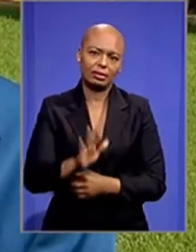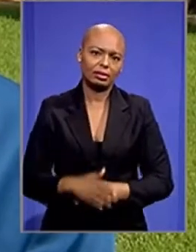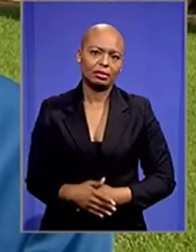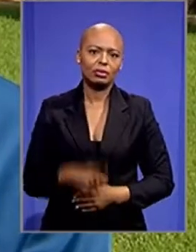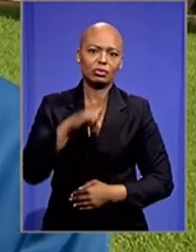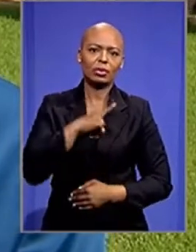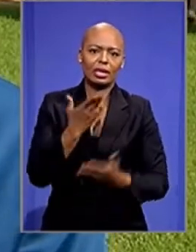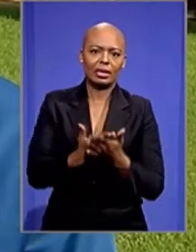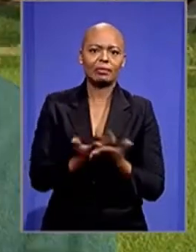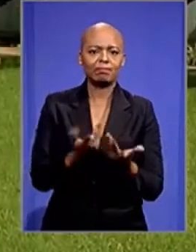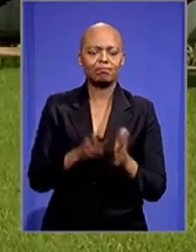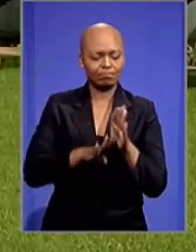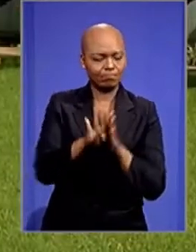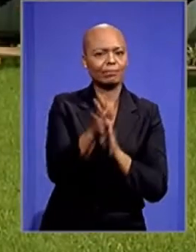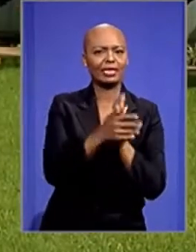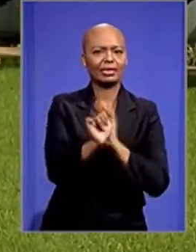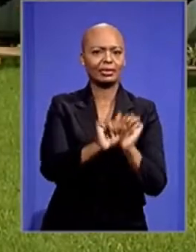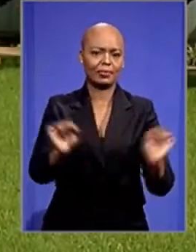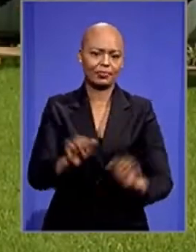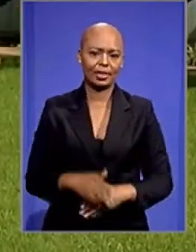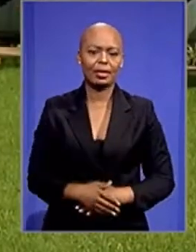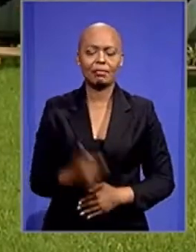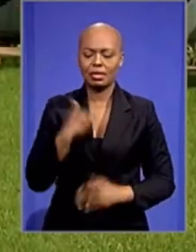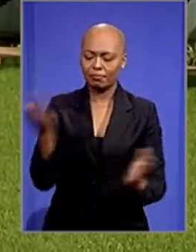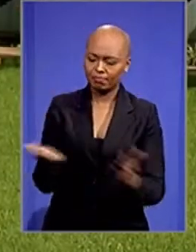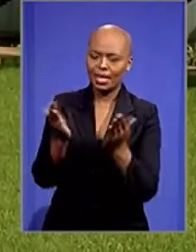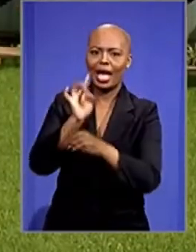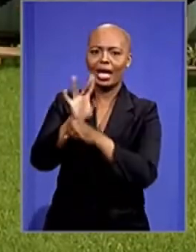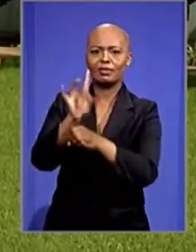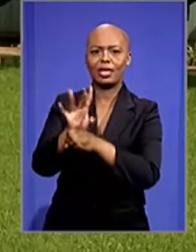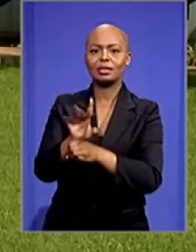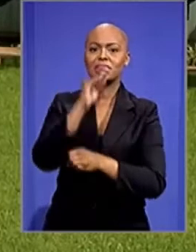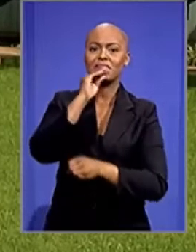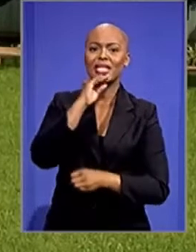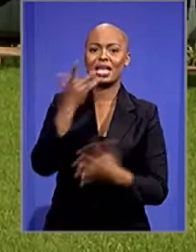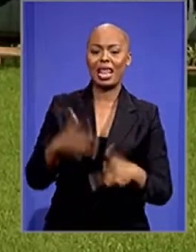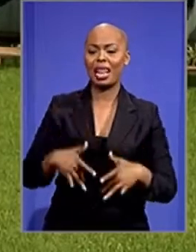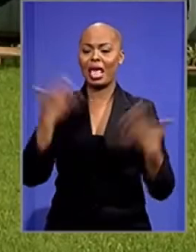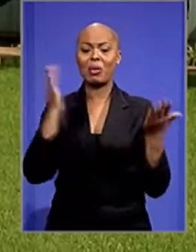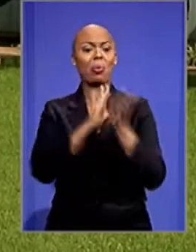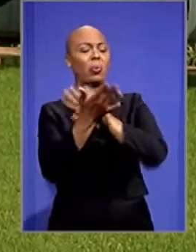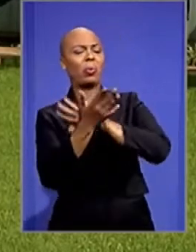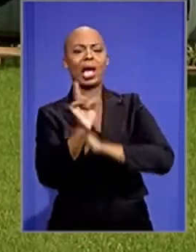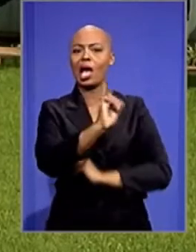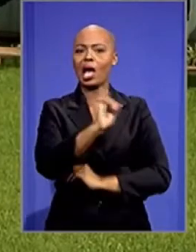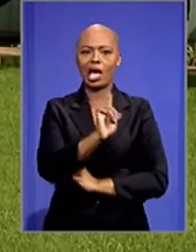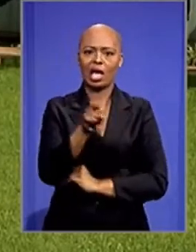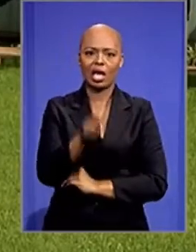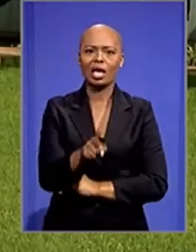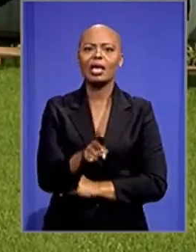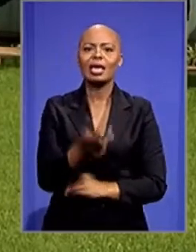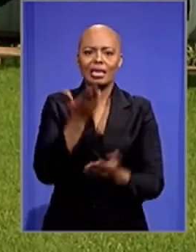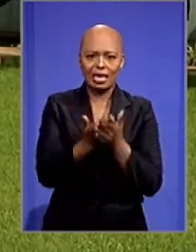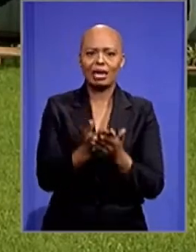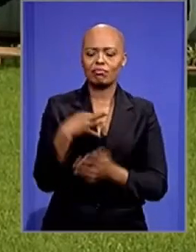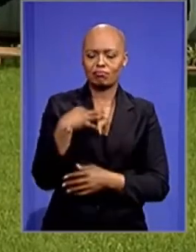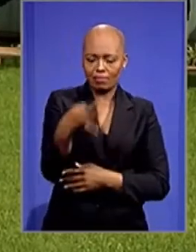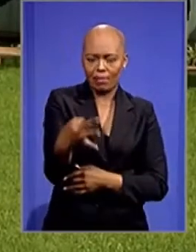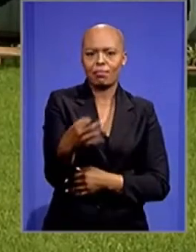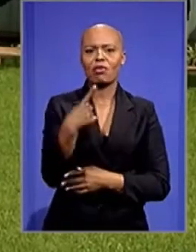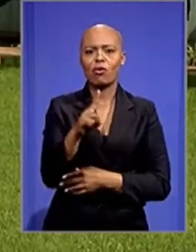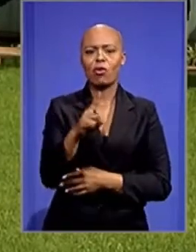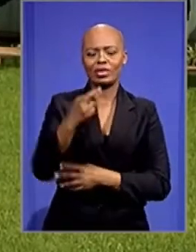tsosolosa matlhale a bona. Ke ba kgothatsa ka gore a se mafelo la lefase gomme go na le di-supplementary tse le gore ba ka kgona